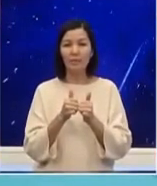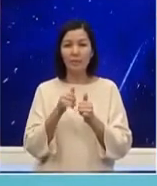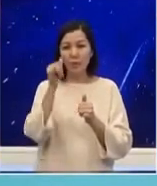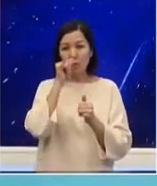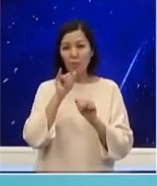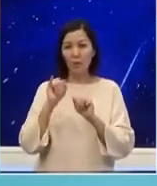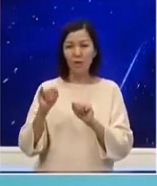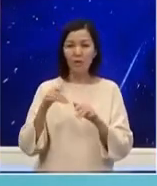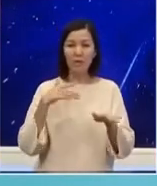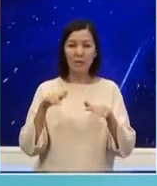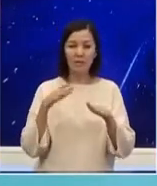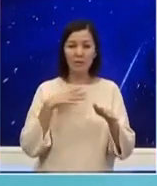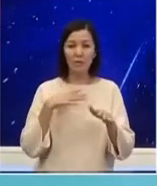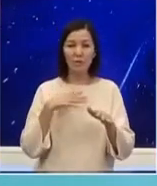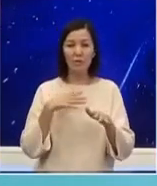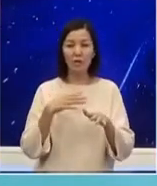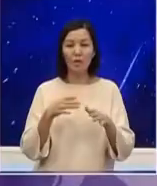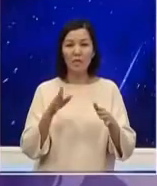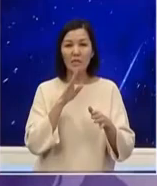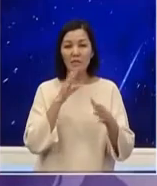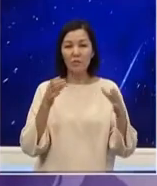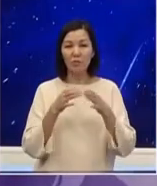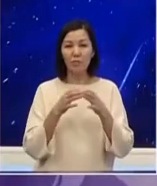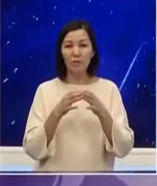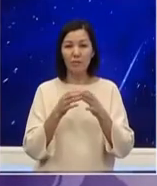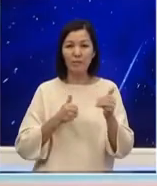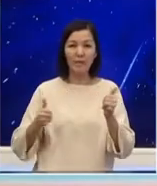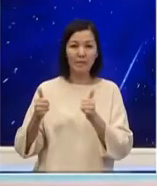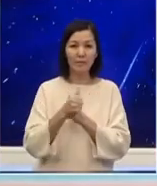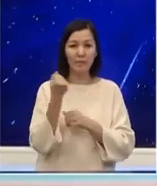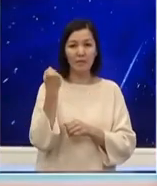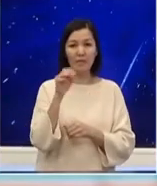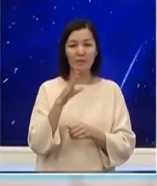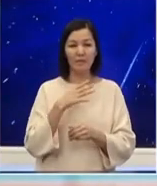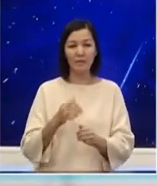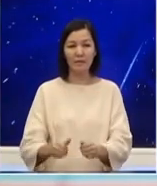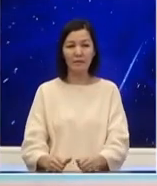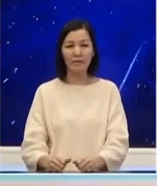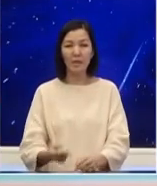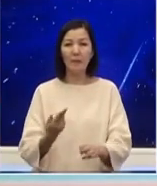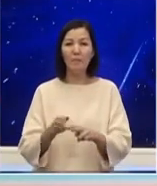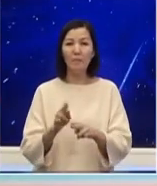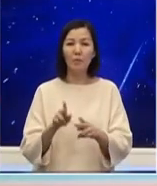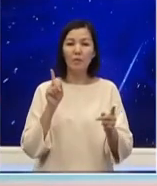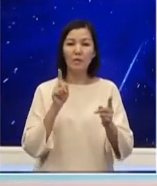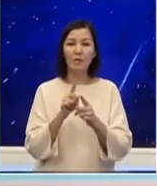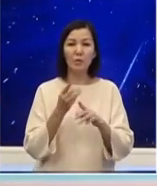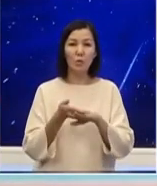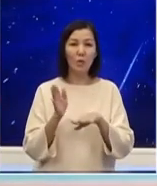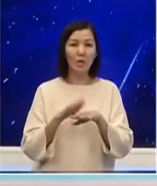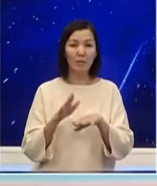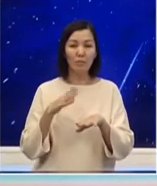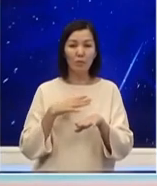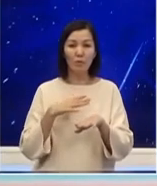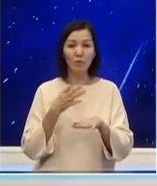танытты. Нәтижесінде жетсулықтар бұл кездесуде айқын басымдылық танытты. Немножко второй партии. Бұл кездесу біз үшін оңай болмады.